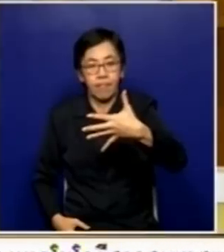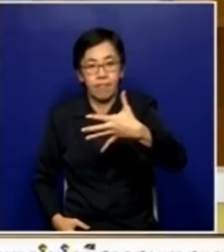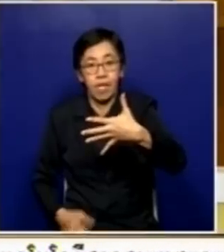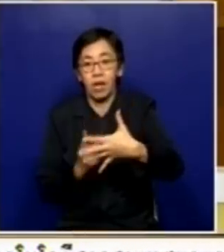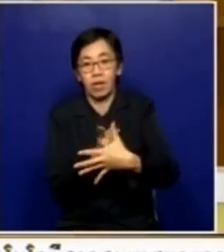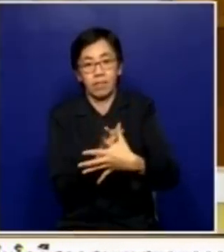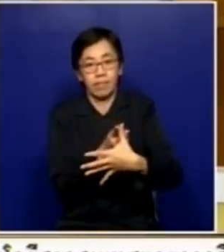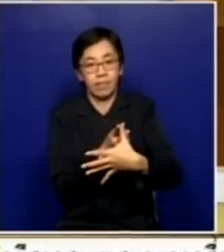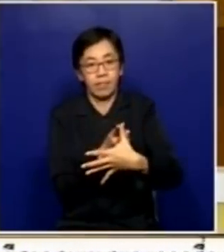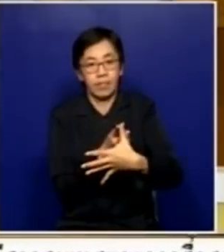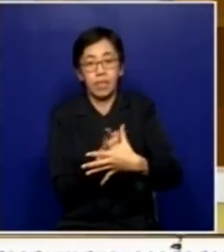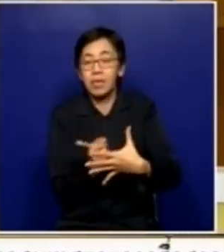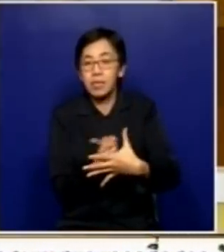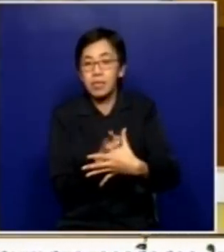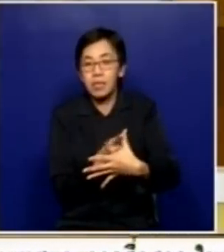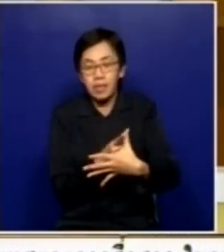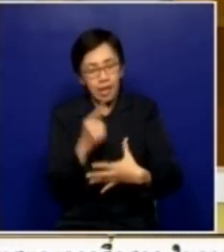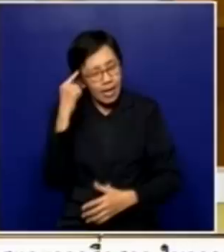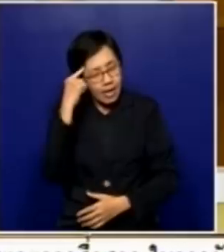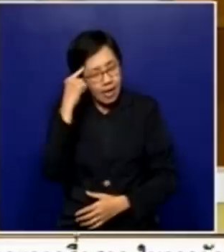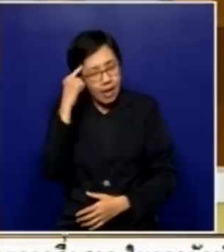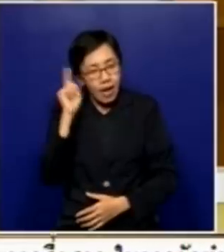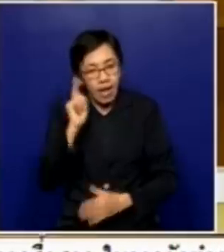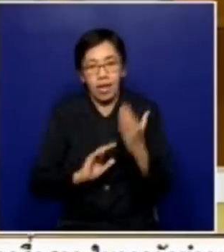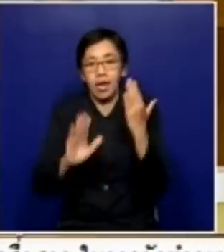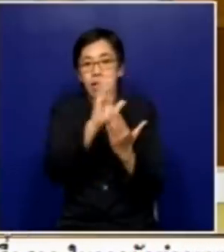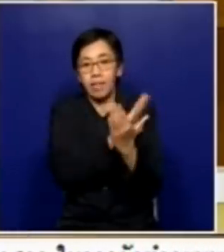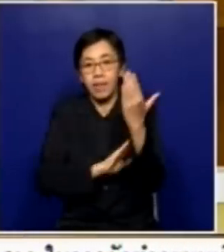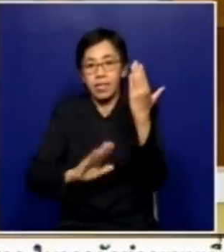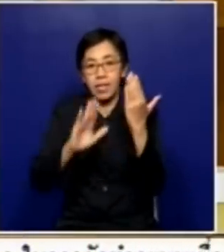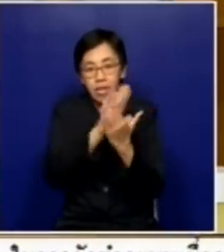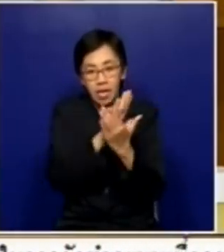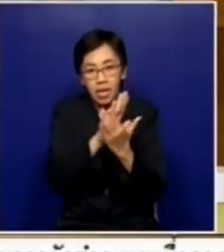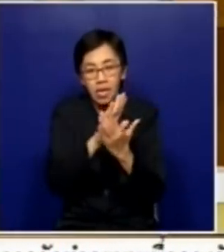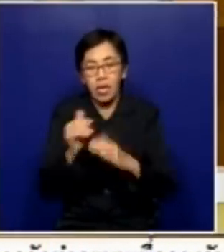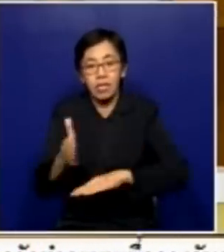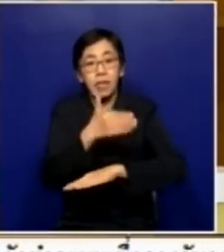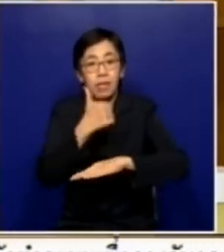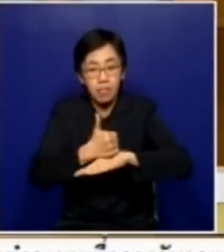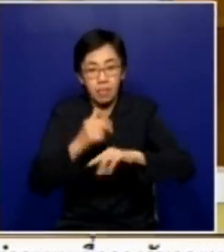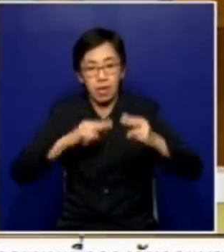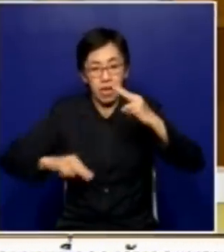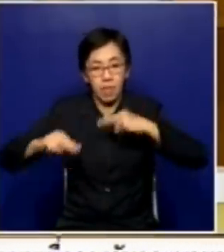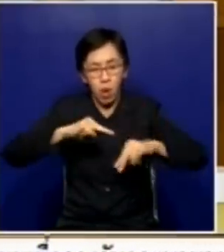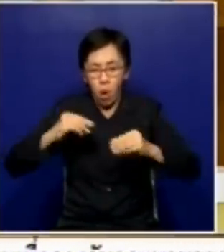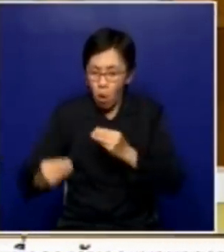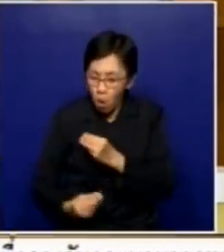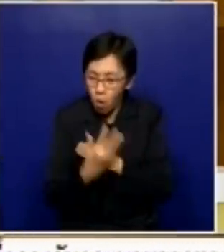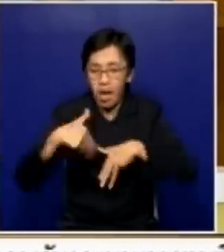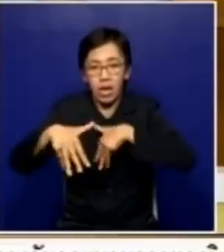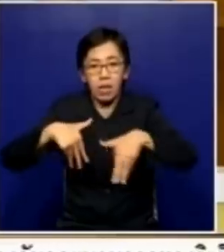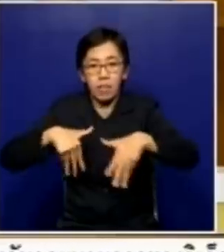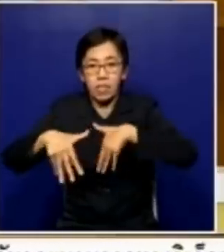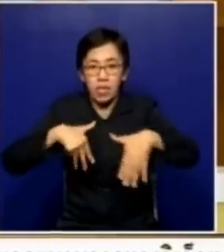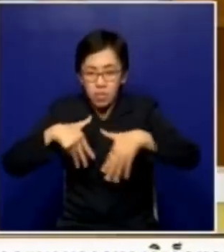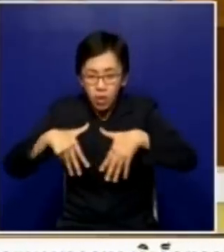ขอแรกเราฝันว่าเราจะได้อยู่ในประเทศที่มระบอบการเมอนกปกครองที่เปิดให้ประชาชนสามา